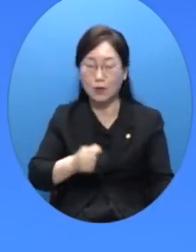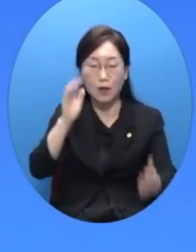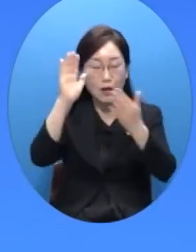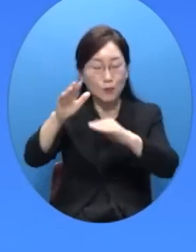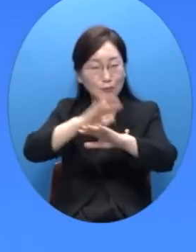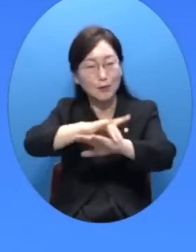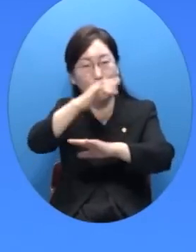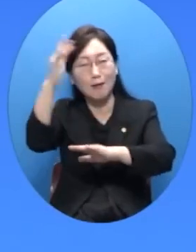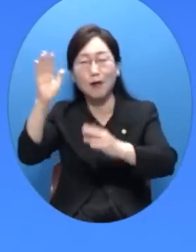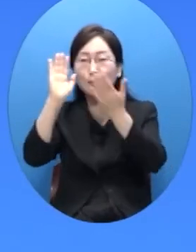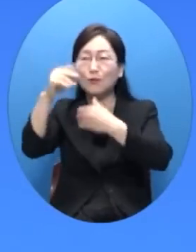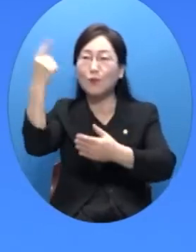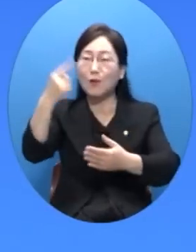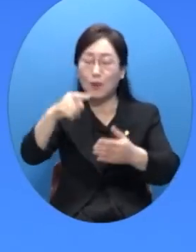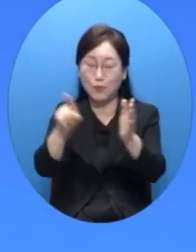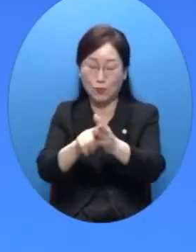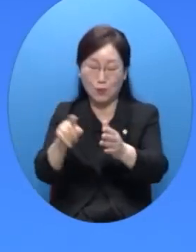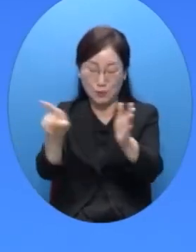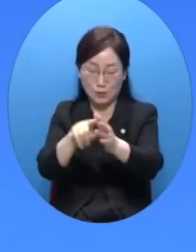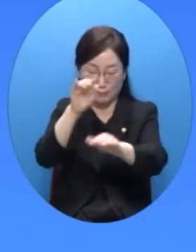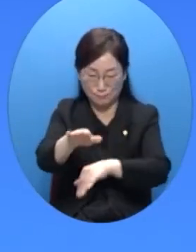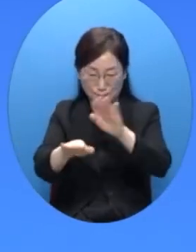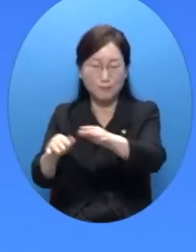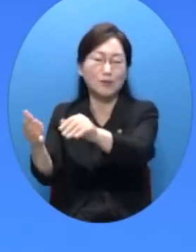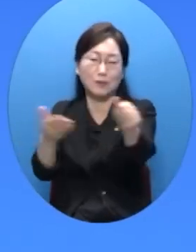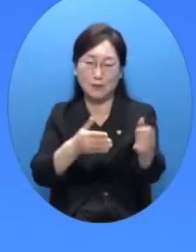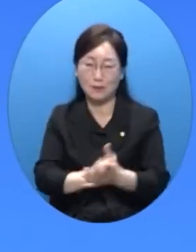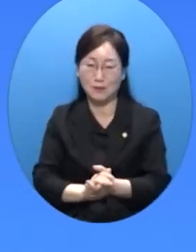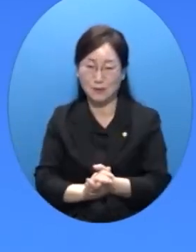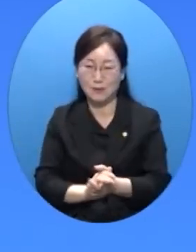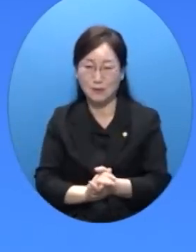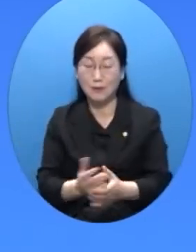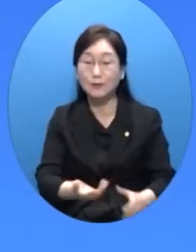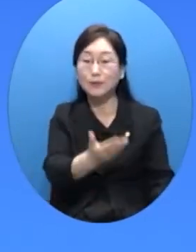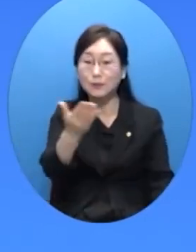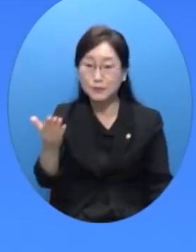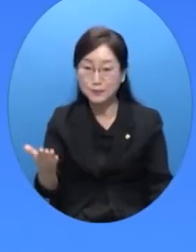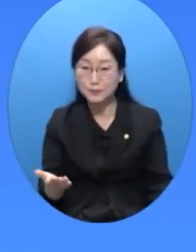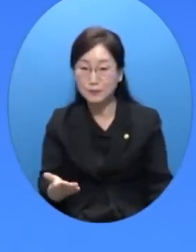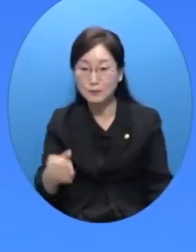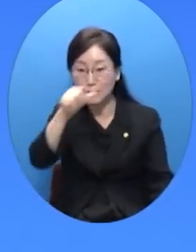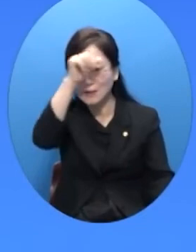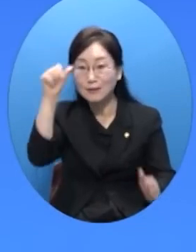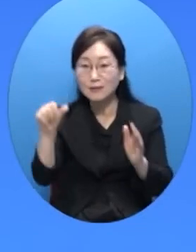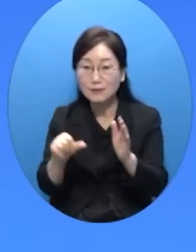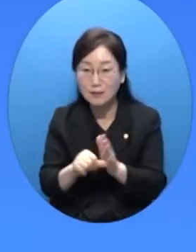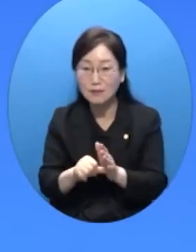찬란한 미래를 바라보며 믿음으로 전쟁에 나가야 될 것입니다. 여러분 인생을